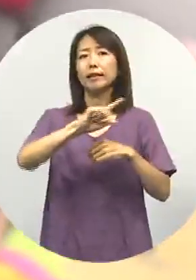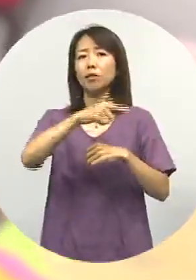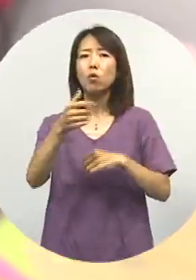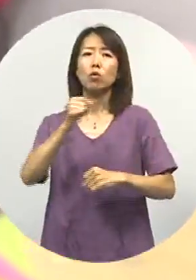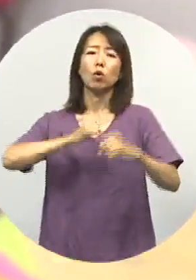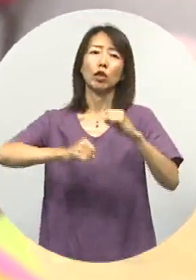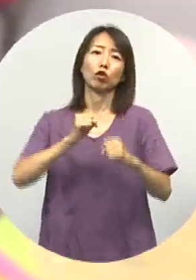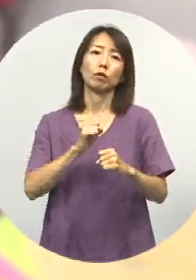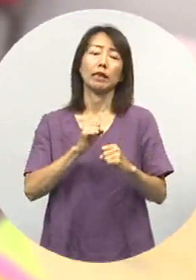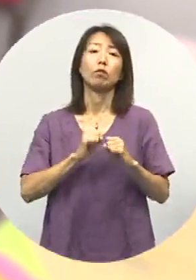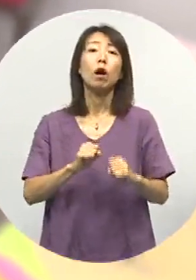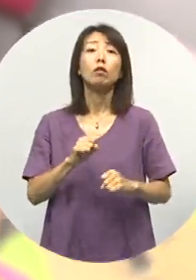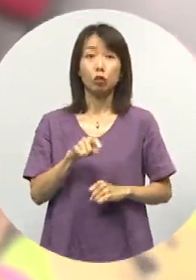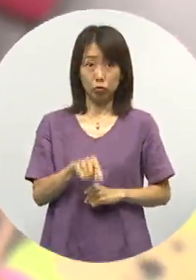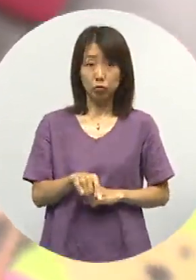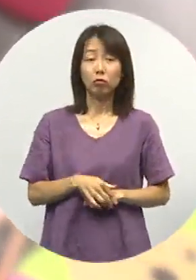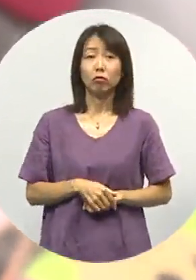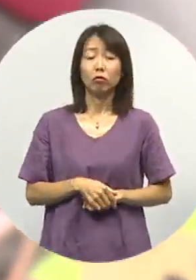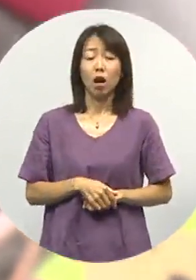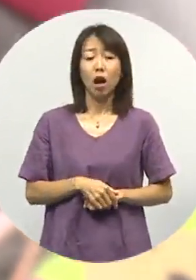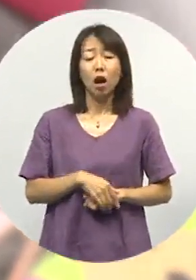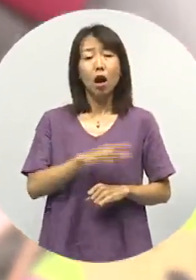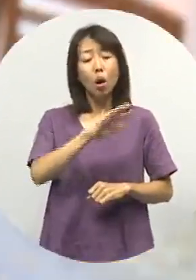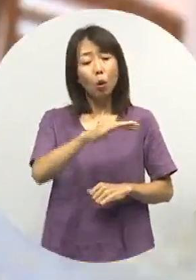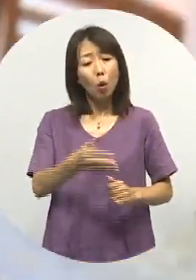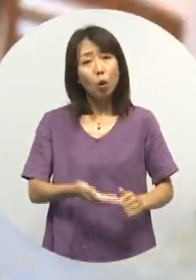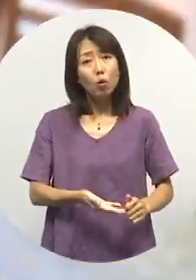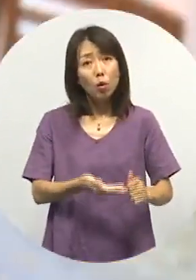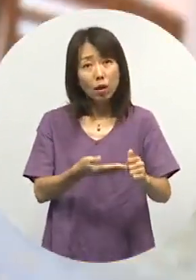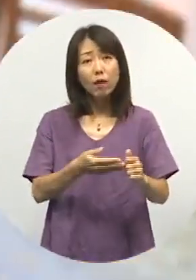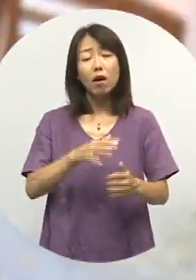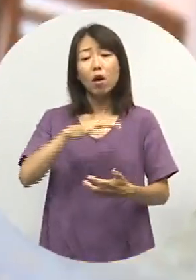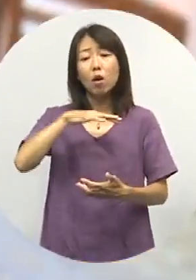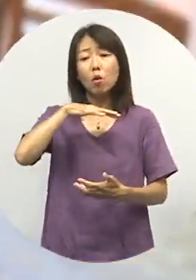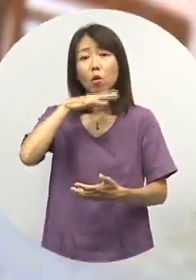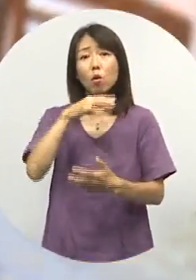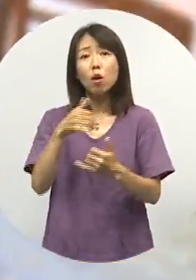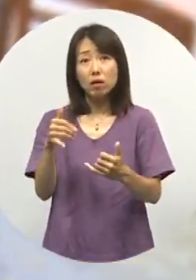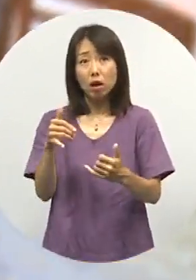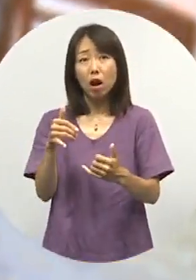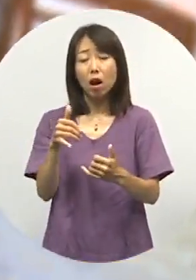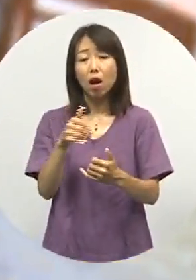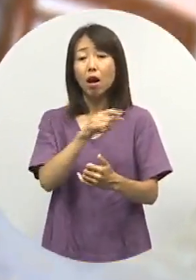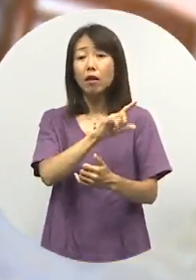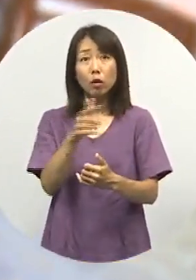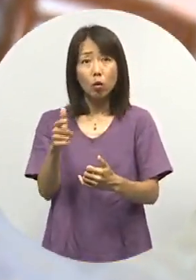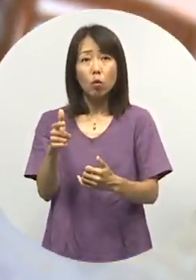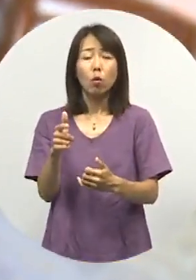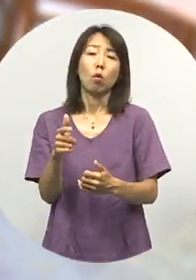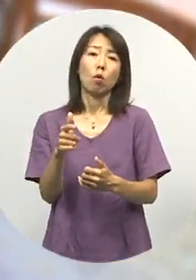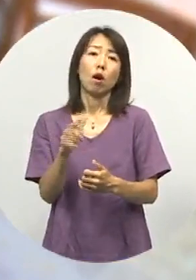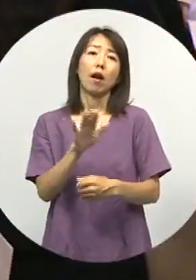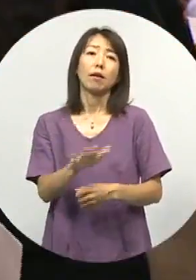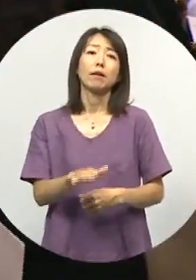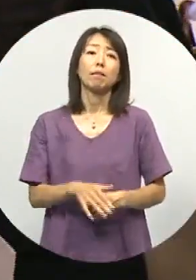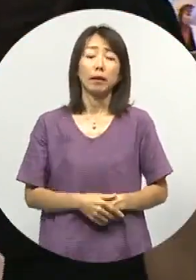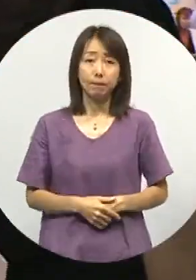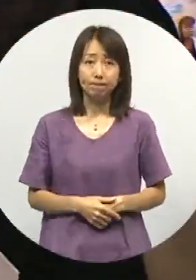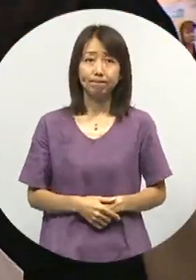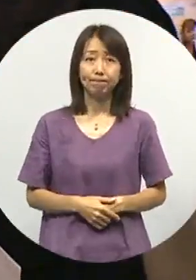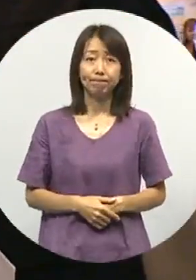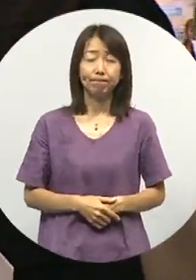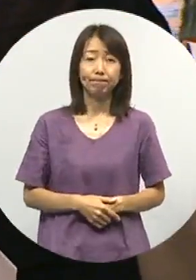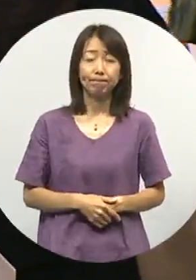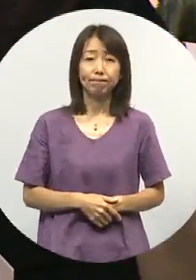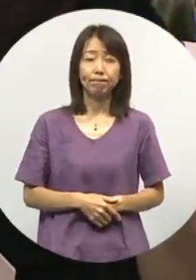。それは子育てに関するものや高齢者に対するサービスなどがあります。